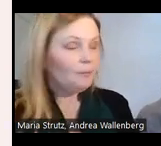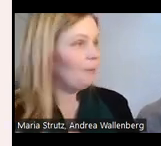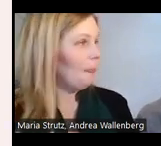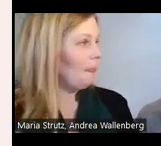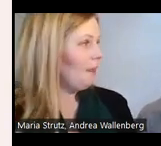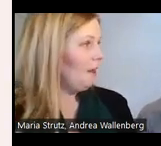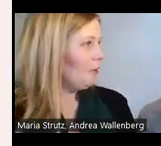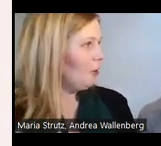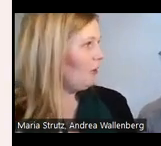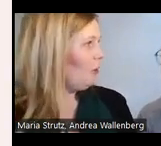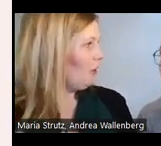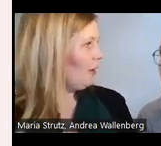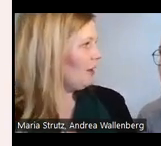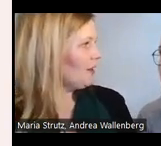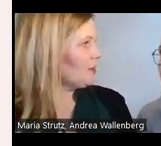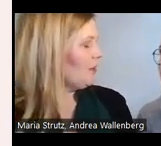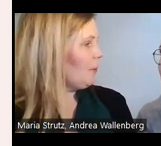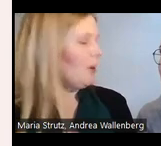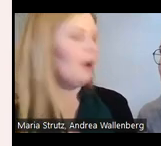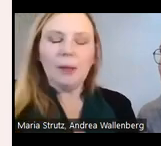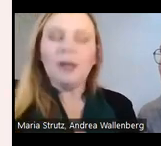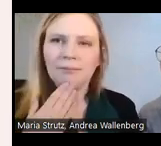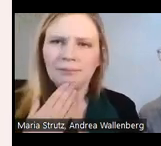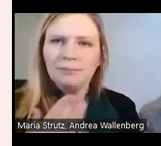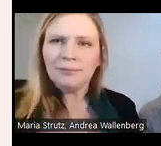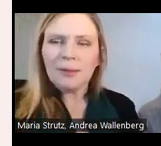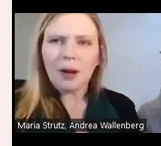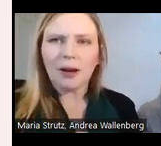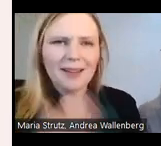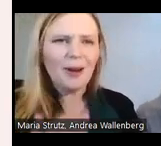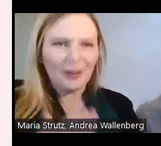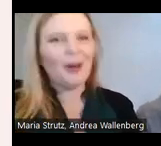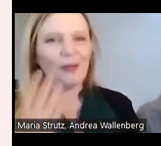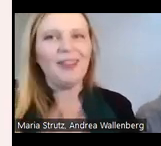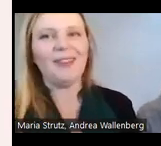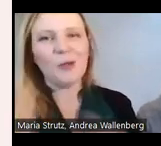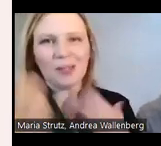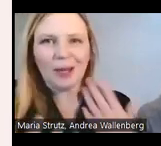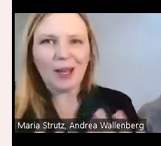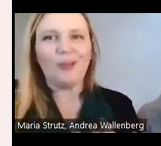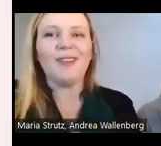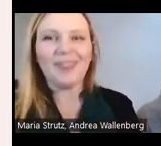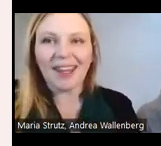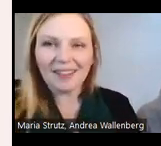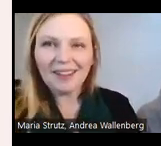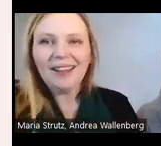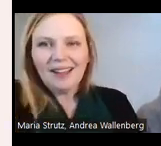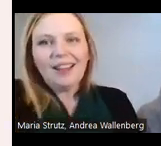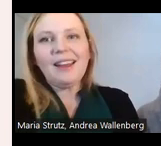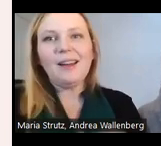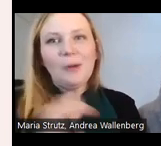bra. Det gör vi ofta när man liksom ser varandra på håll. Ja, men bra, bra, bra. Man har fattat, det är också ett bekräftande